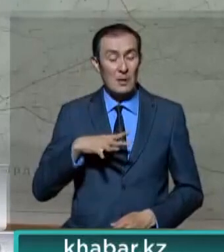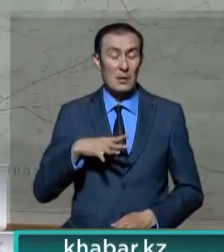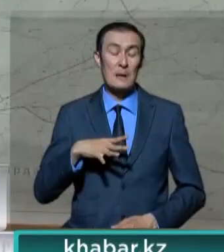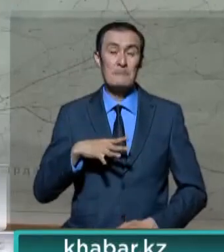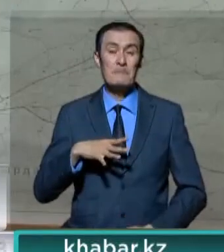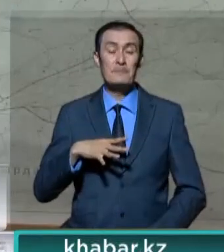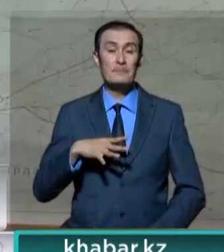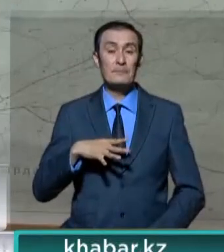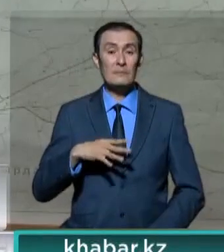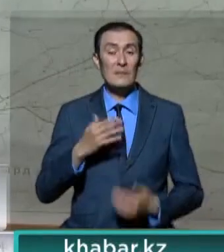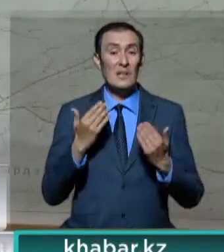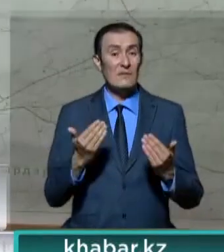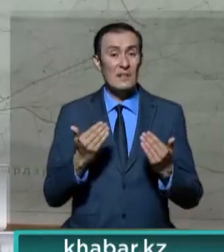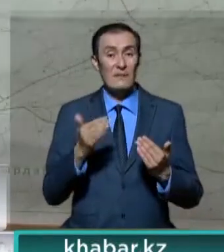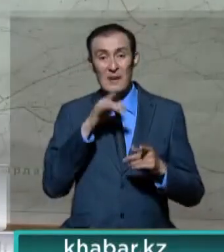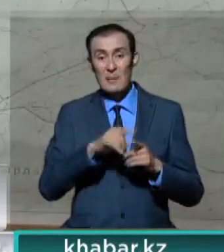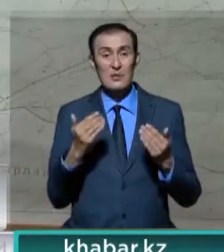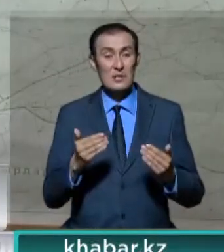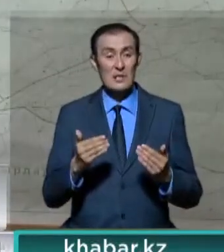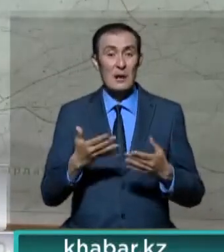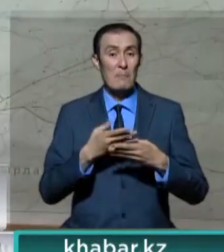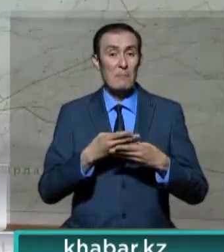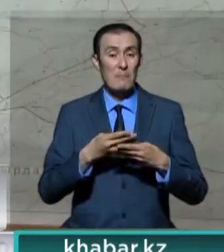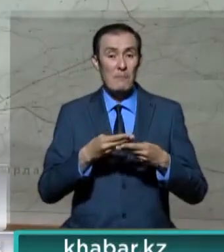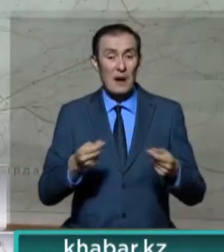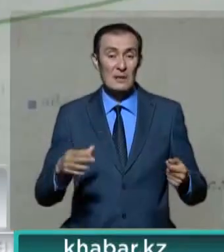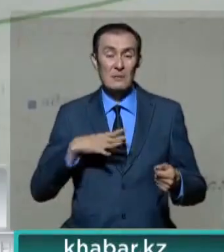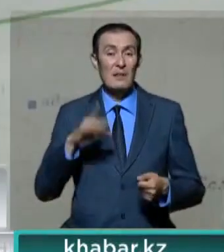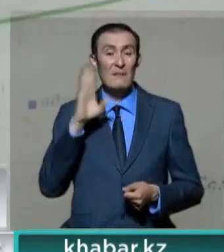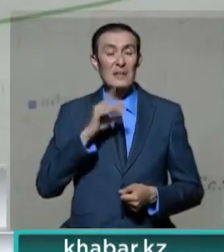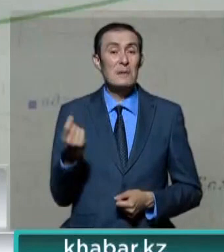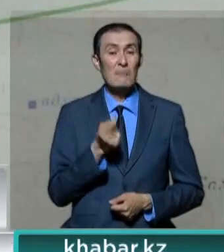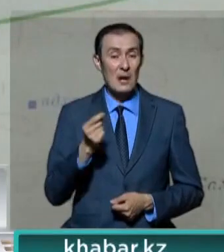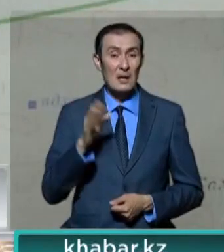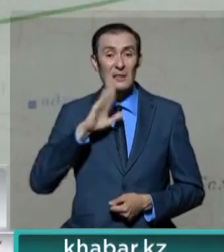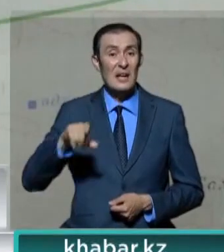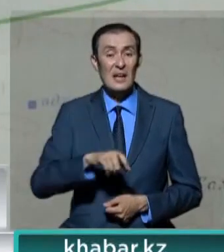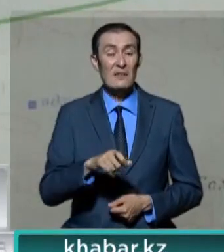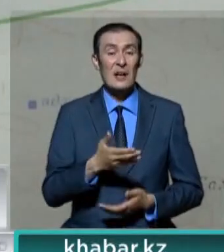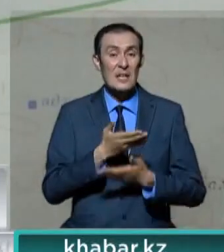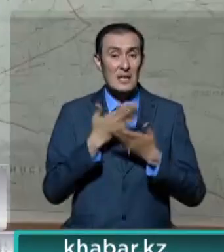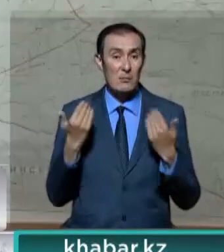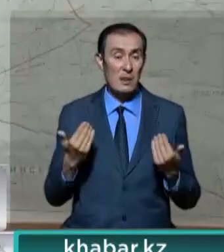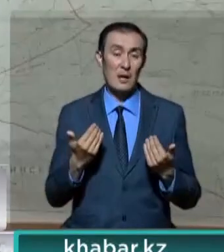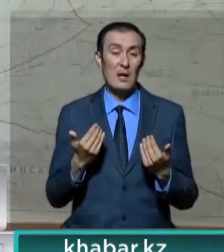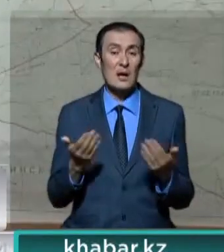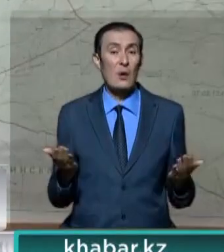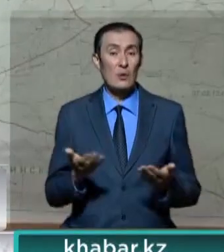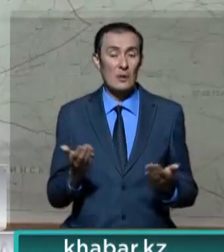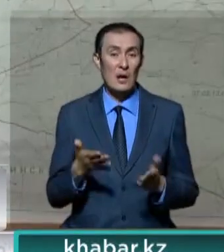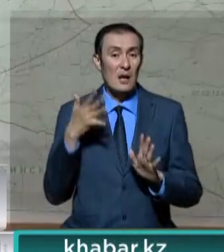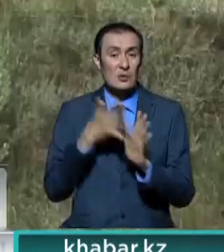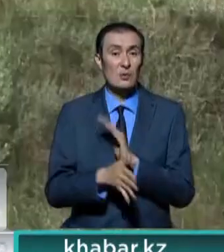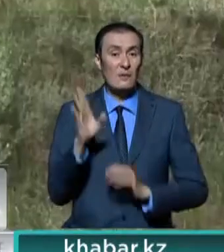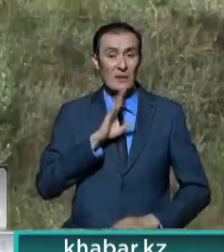Здесь в паводковый период воды прошло очень мало. На реках даже не прослеживалось какой-либо